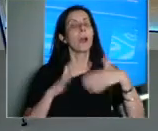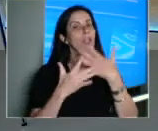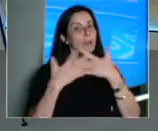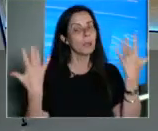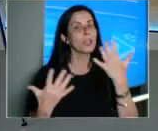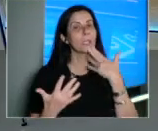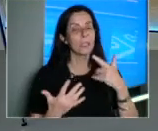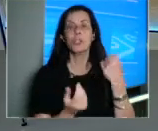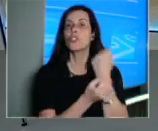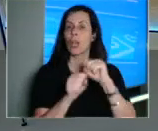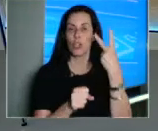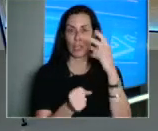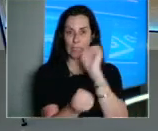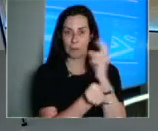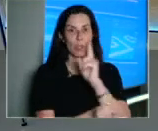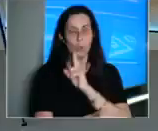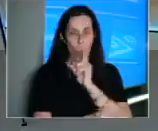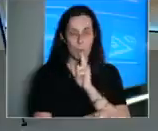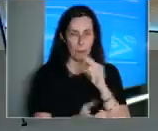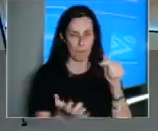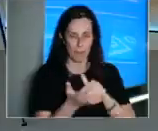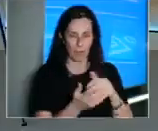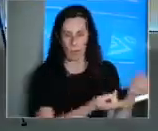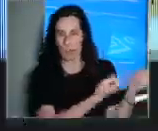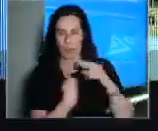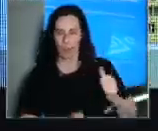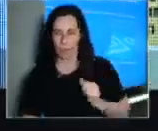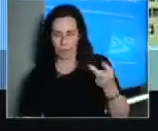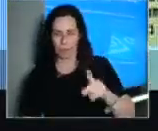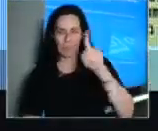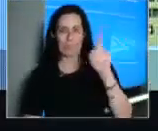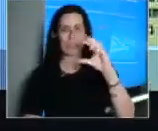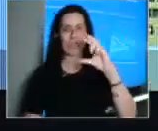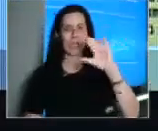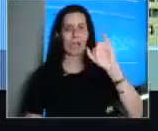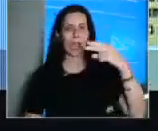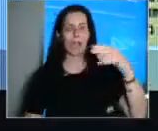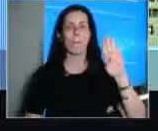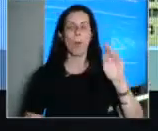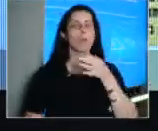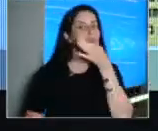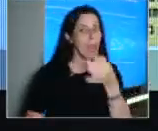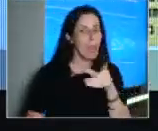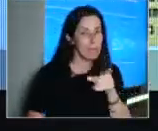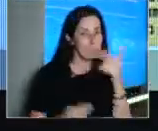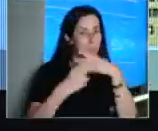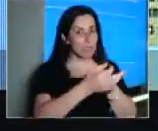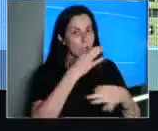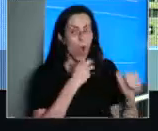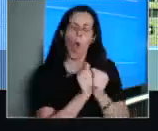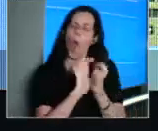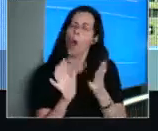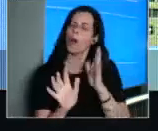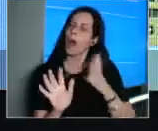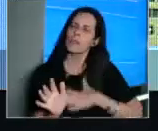שהתברר שישראל שחררה שני אסירים סורים בעקבות השבת גופת באומל, נשאלת השאלה, האם זו עסקה או רק מחווה